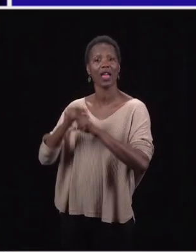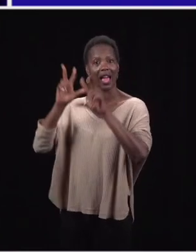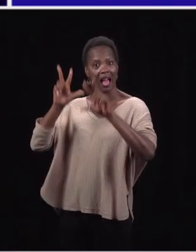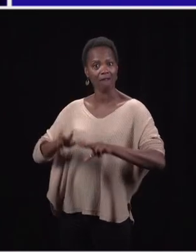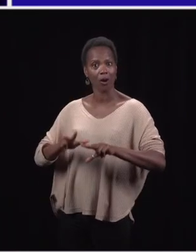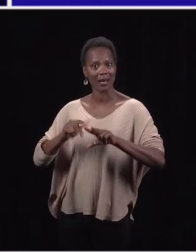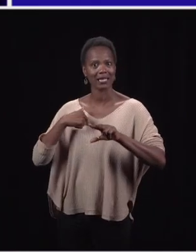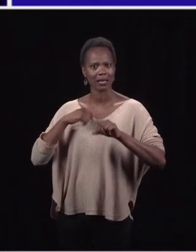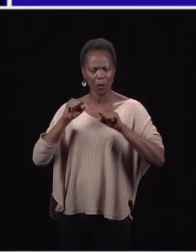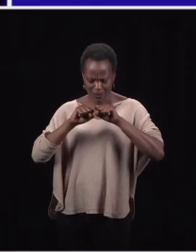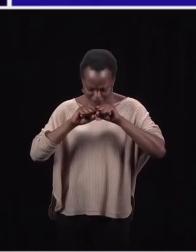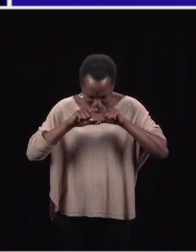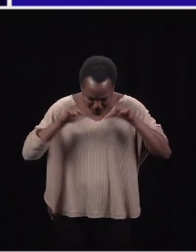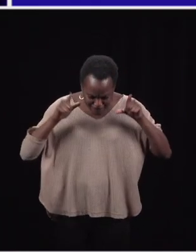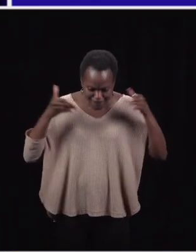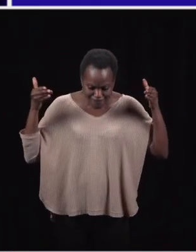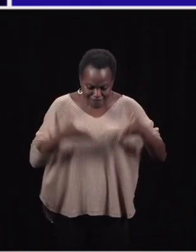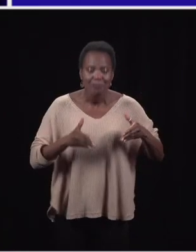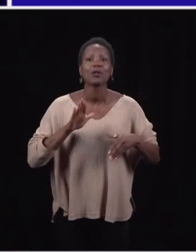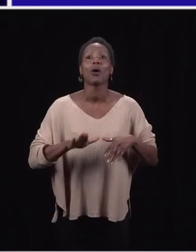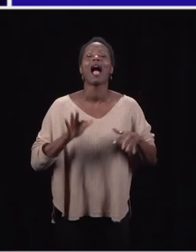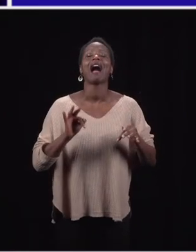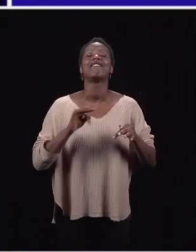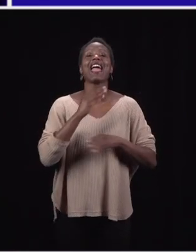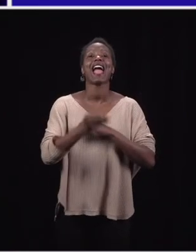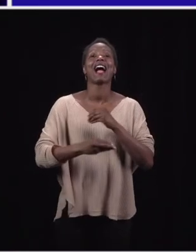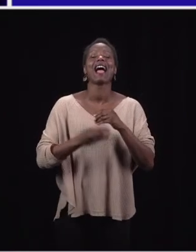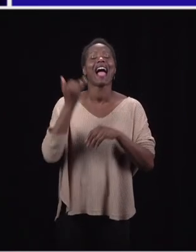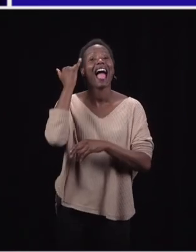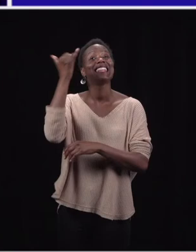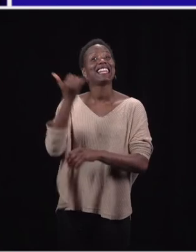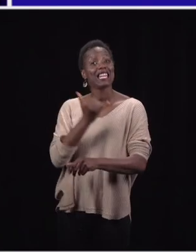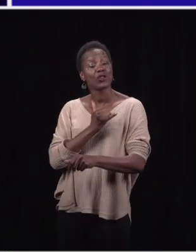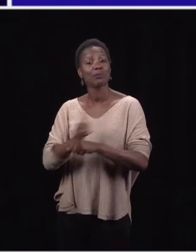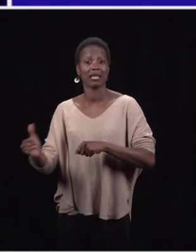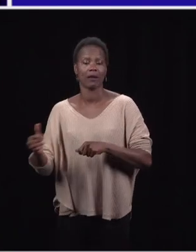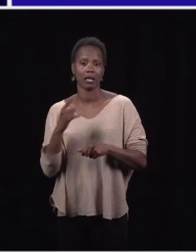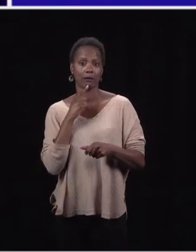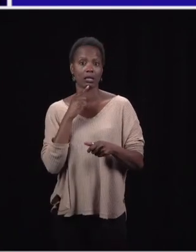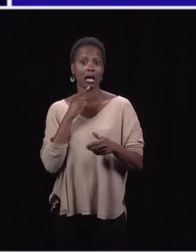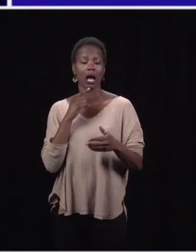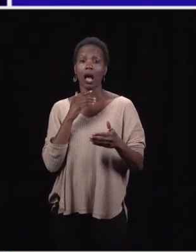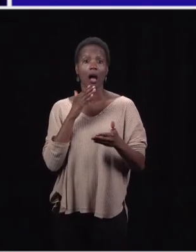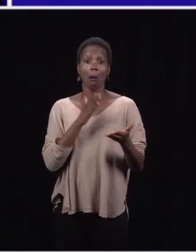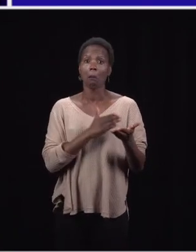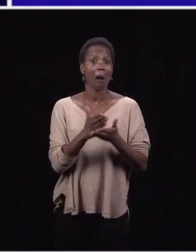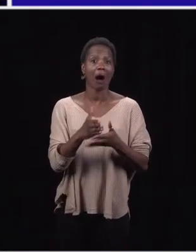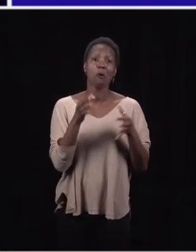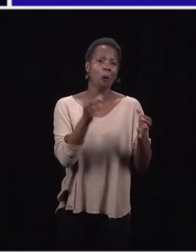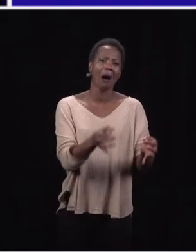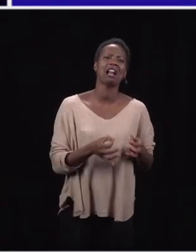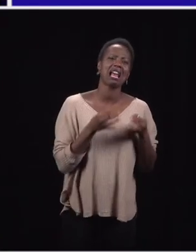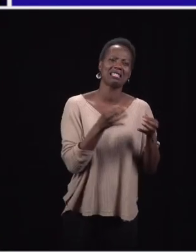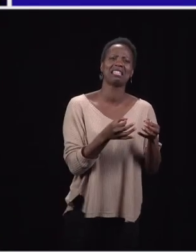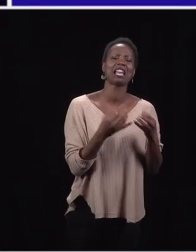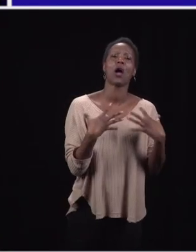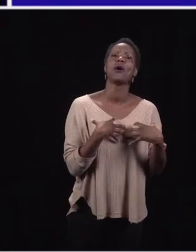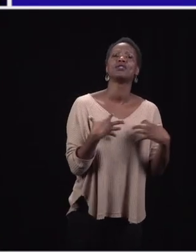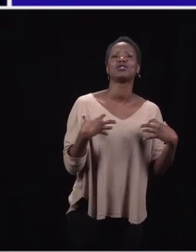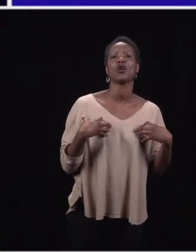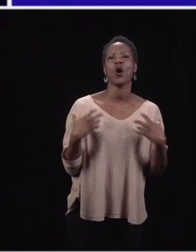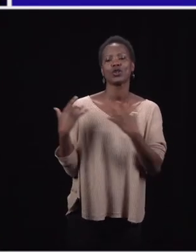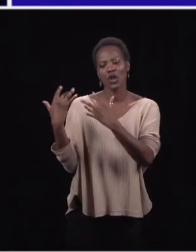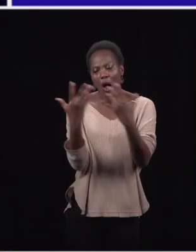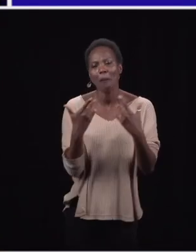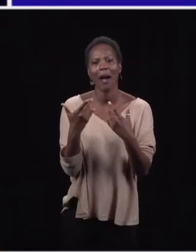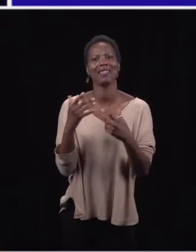voilà c'est un parcours assez linéaire dans le sciences les maths et une informatique l'idée si